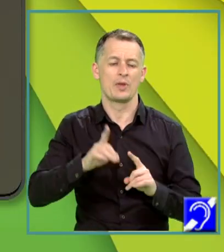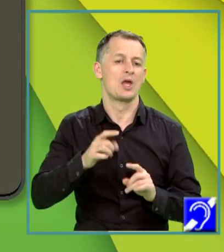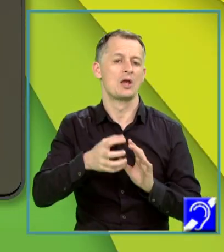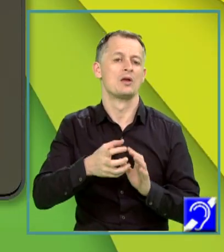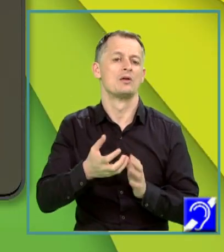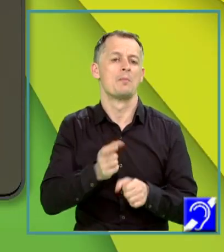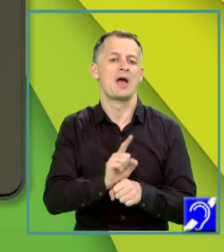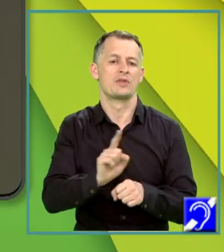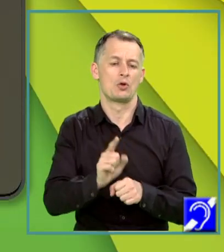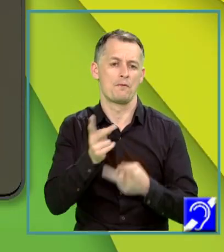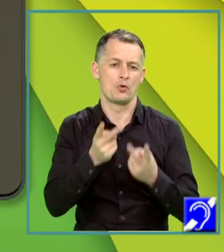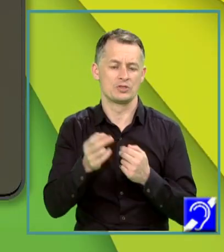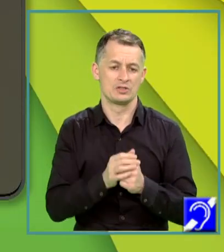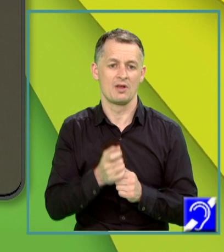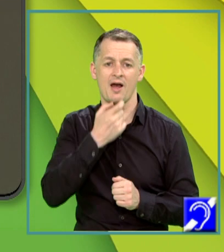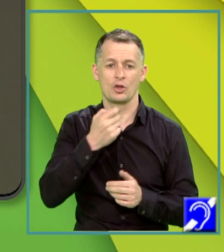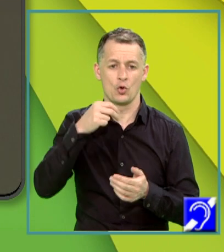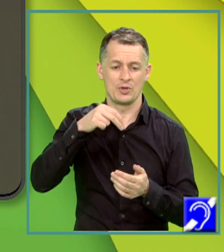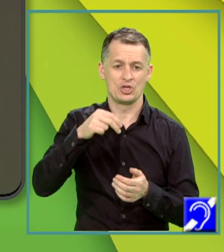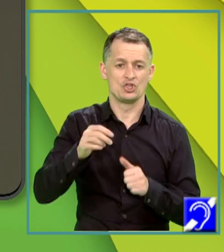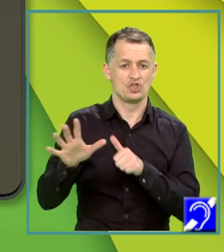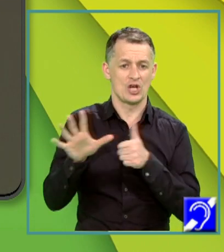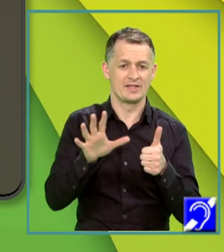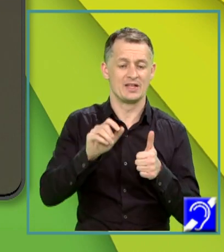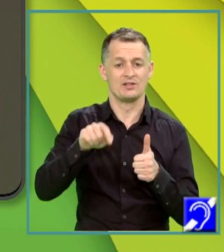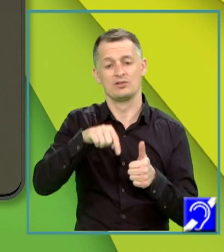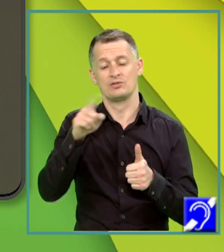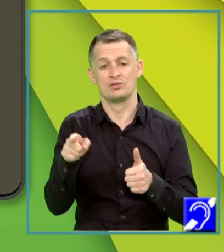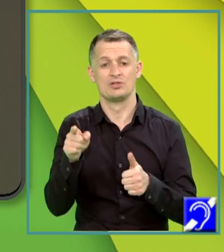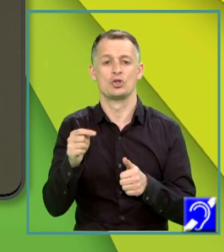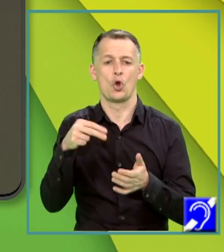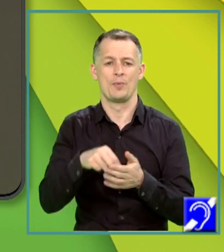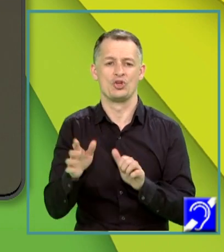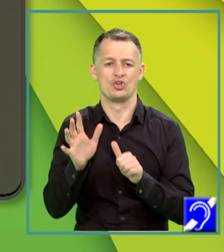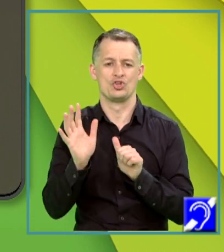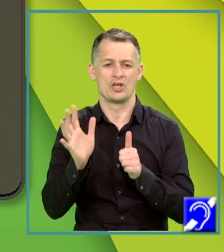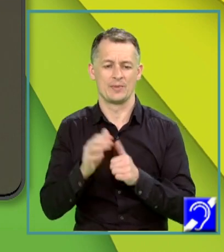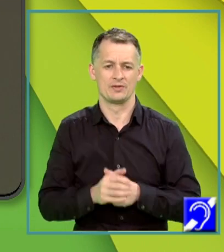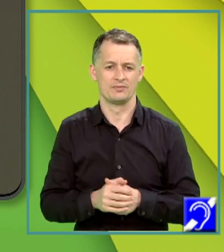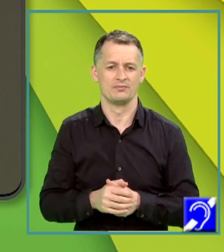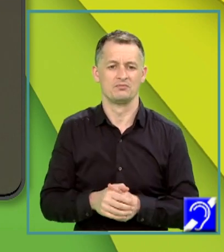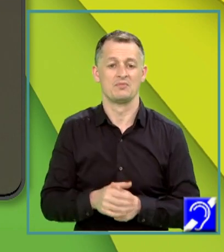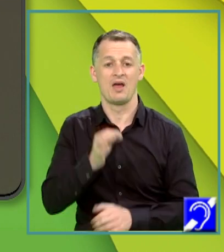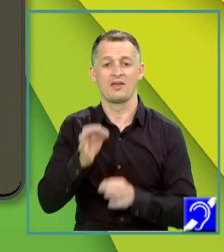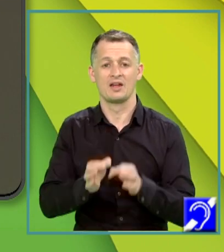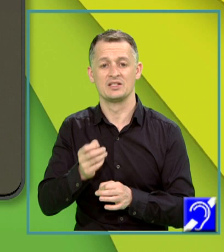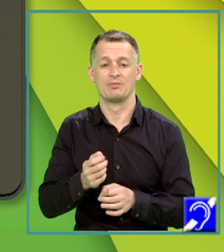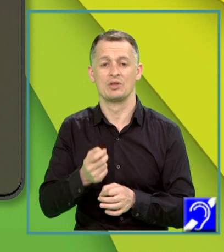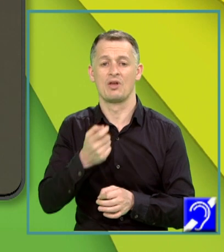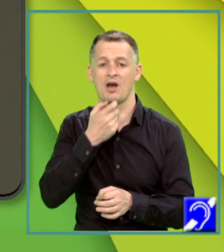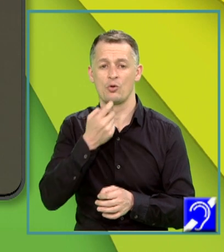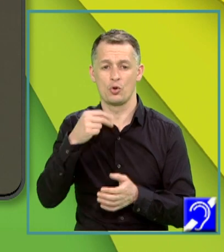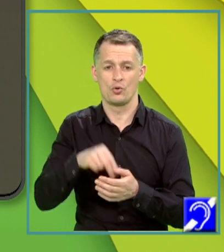la nivelul anilor 2006 și 2016 pentru început analizăm situația din anul 2006 și putem